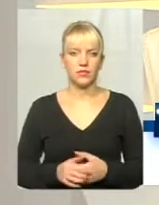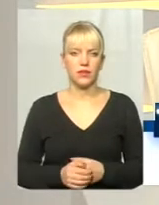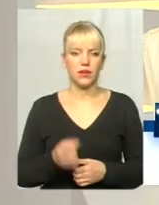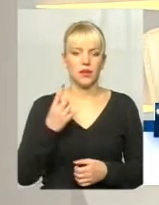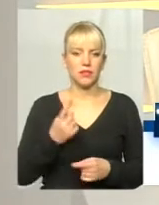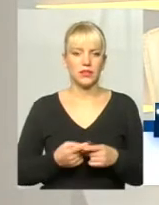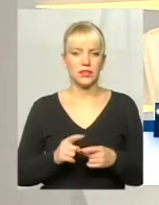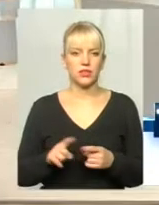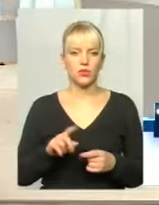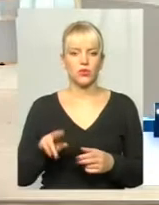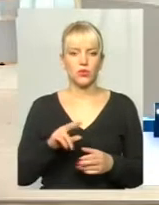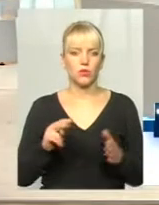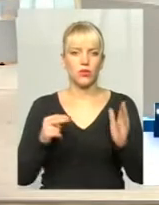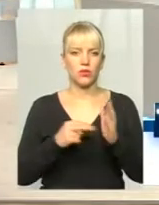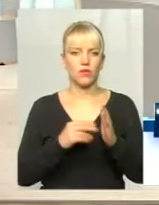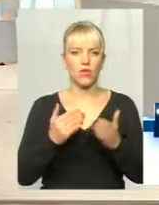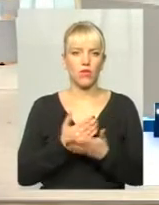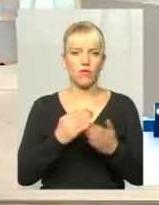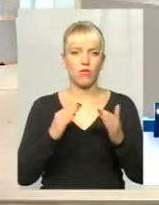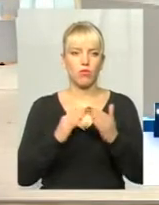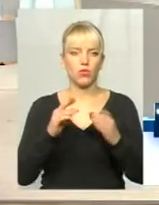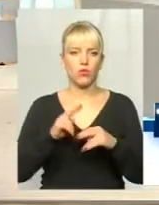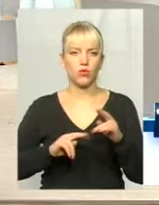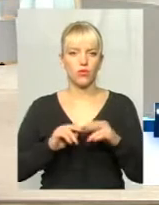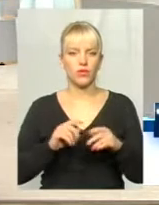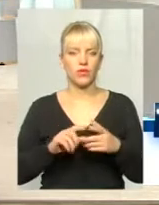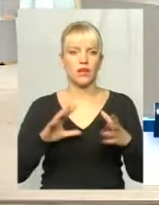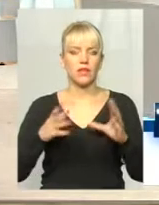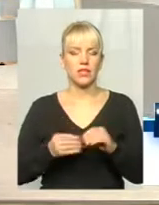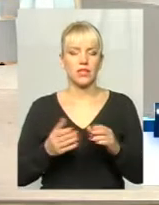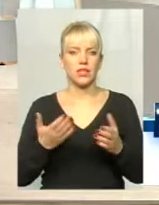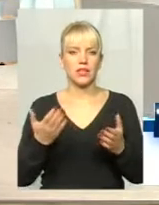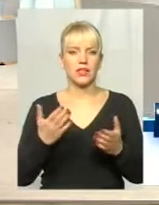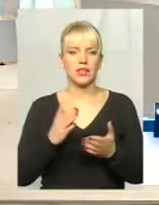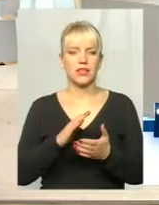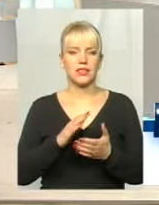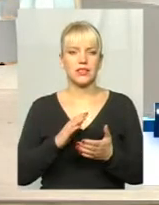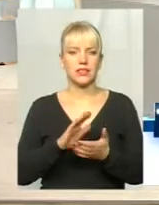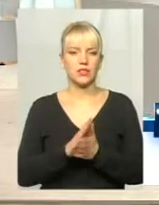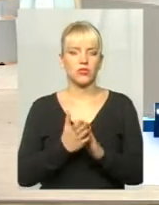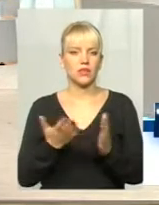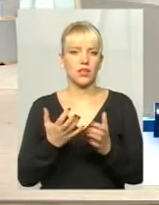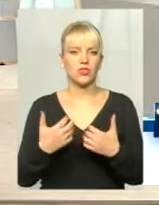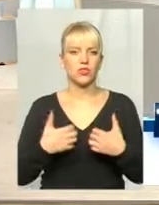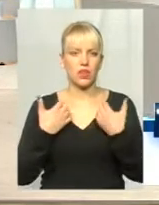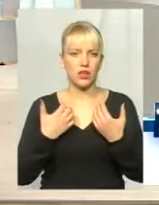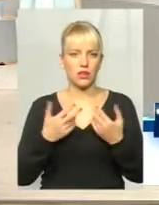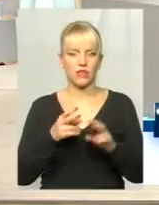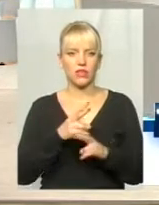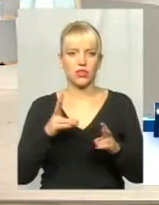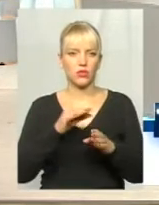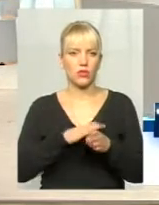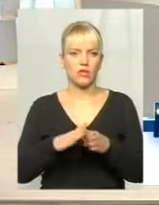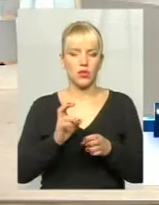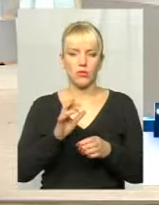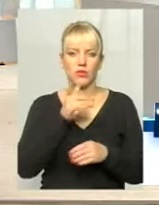Перше, це щодо підключення новобудов. Взагалі ситуація якась просто жахлива. Ніхто не витримує ні